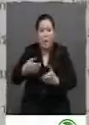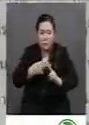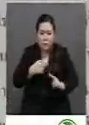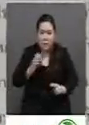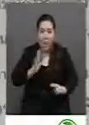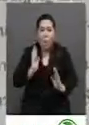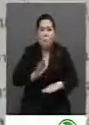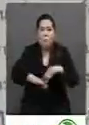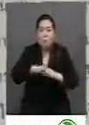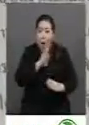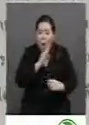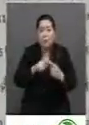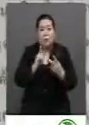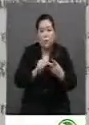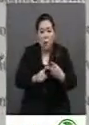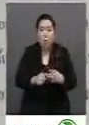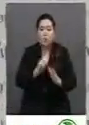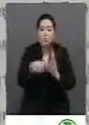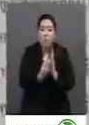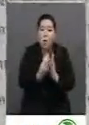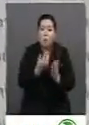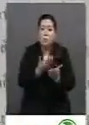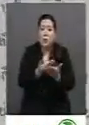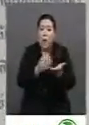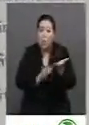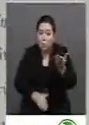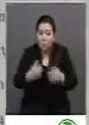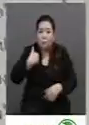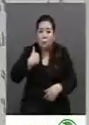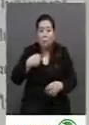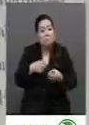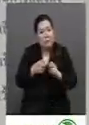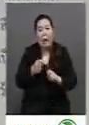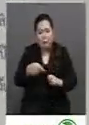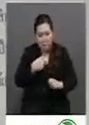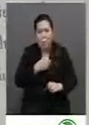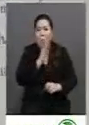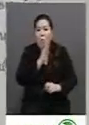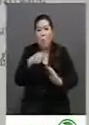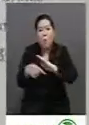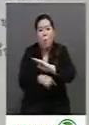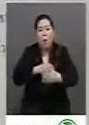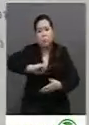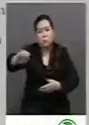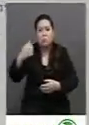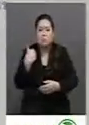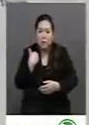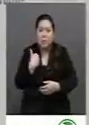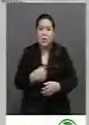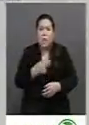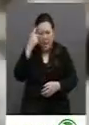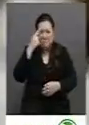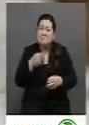าข้อเสนอของทางสปท.เนี่ยก็เห็นด้วยที่ให้มีการประเมินแต่ละมหาวิทยาลัยแต่ในทางปฏิบัติเนี่ยมันก็ท